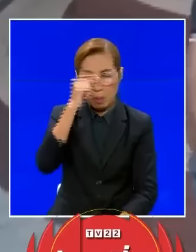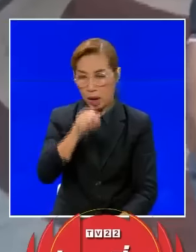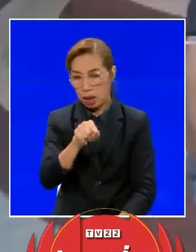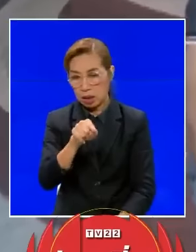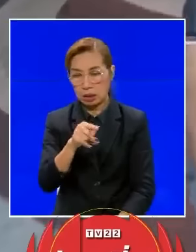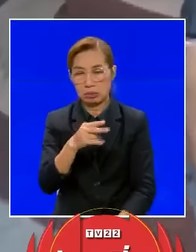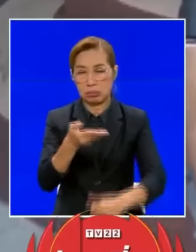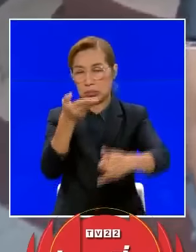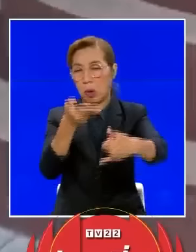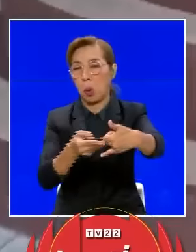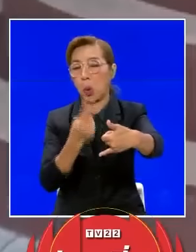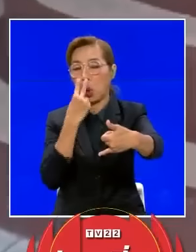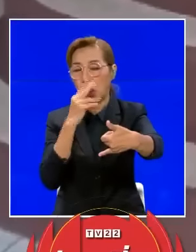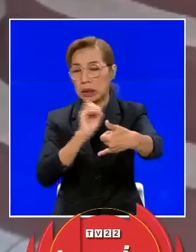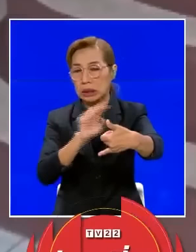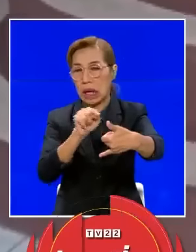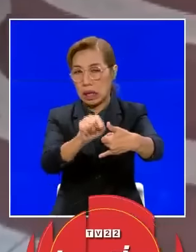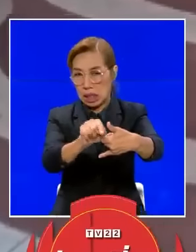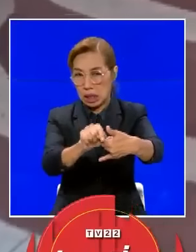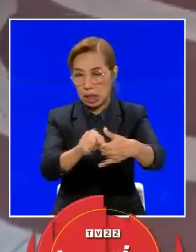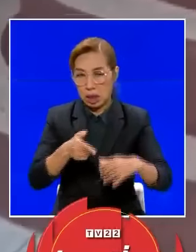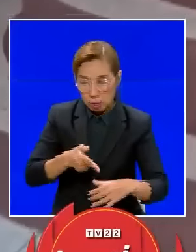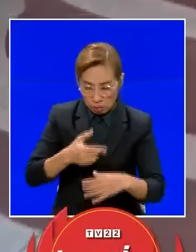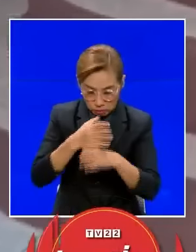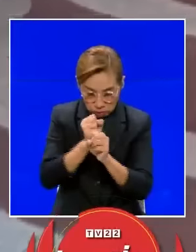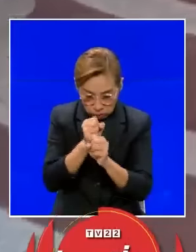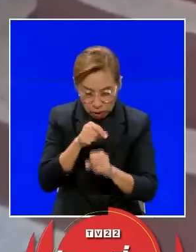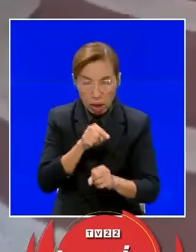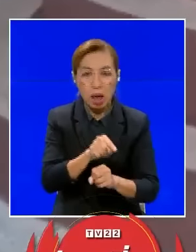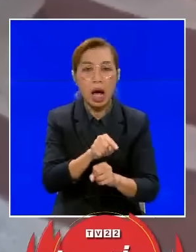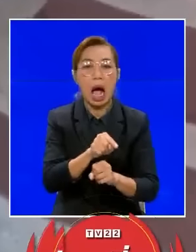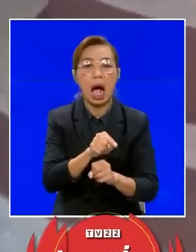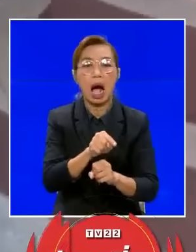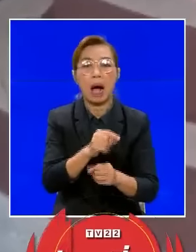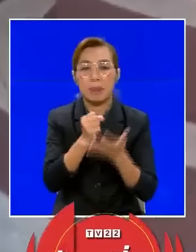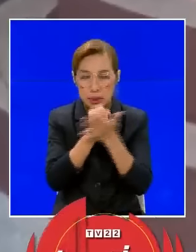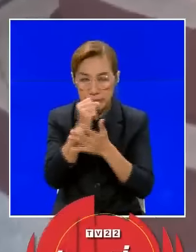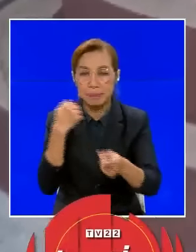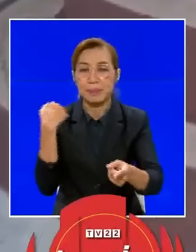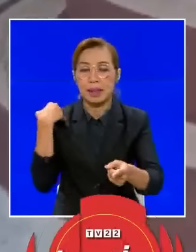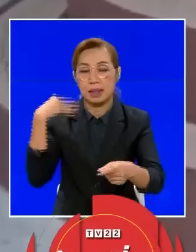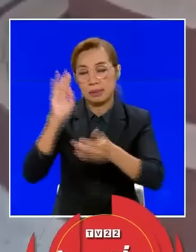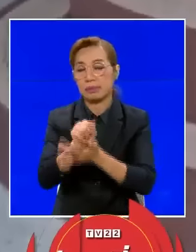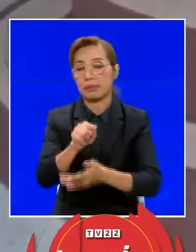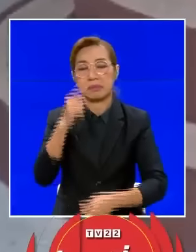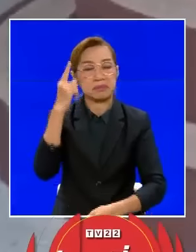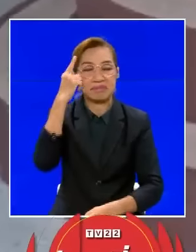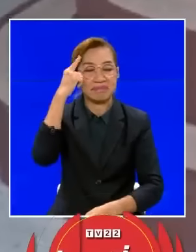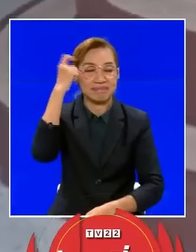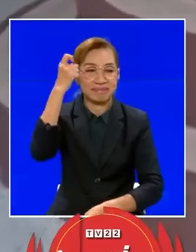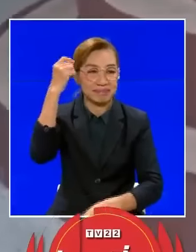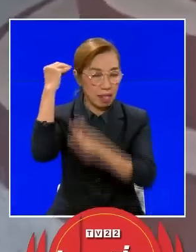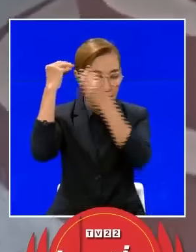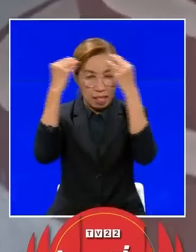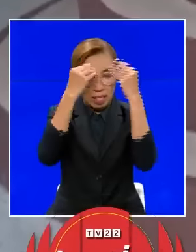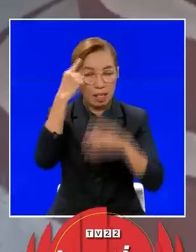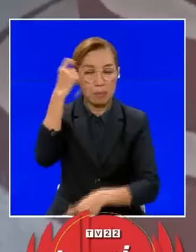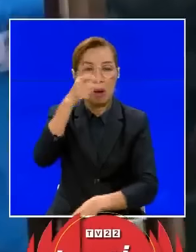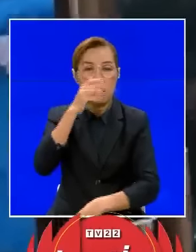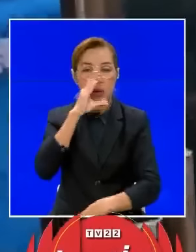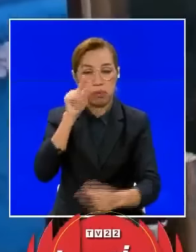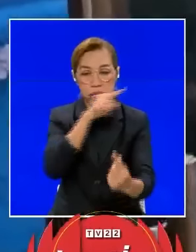ชัดกว่าคือตรวจพบสารเสพติดในปัสสาวะคือตำรวจบอกว่าน่าจะหลอนยานี่แหละก็เลยพูดจาวก